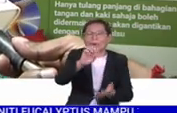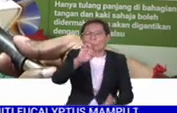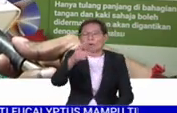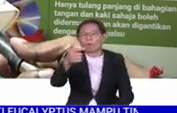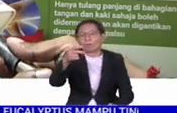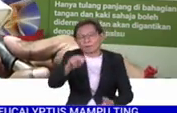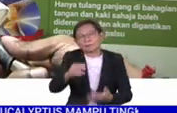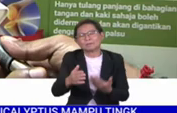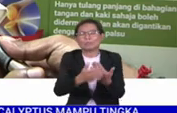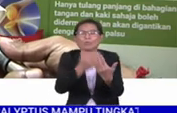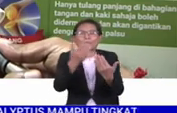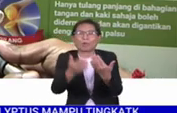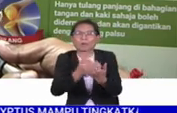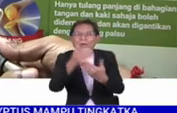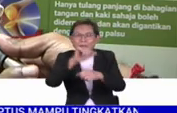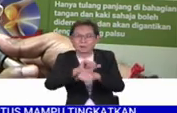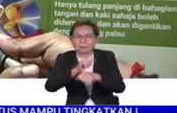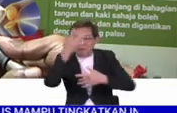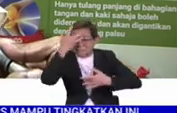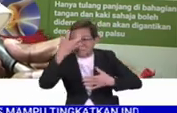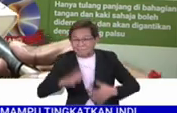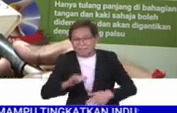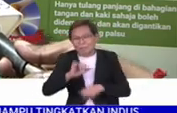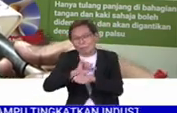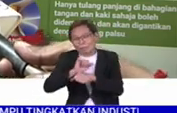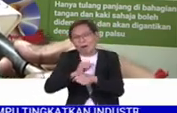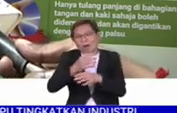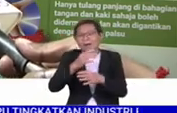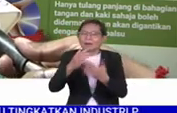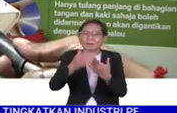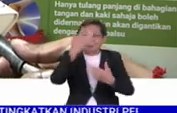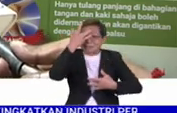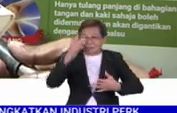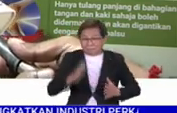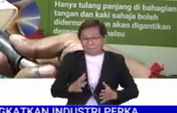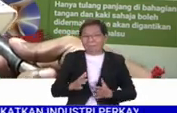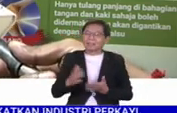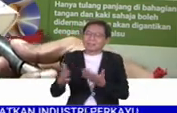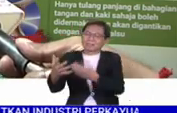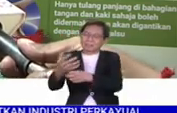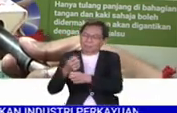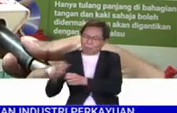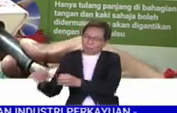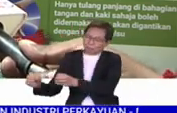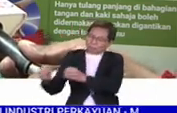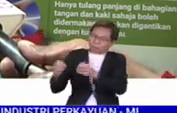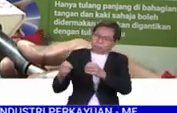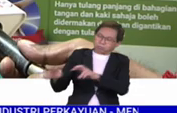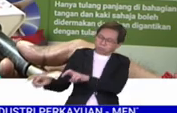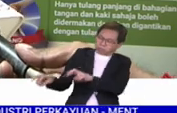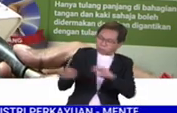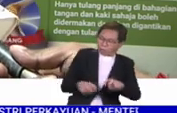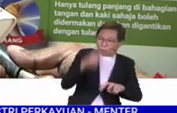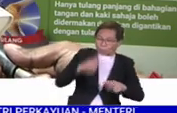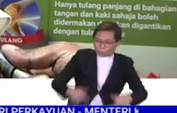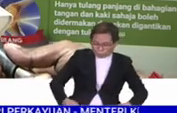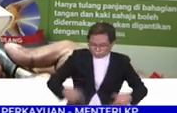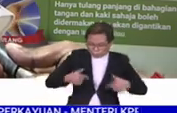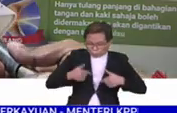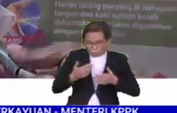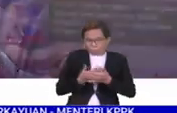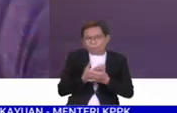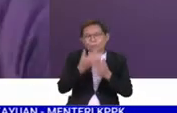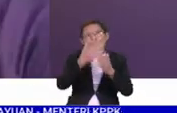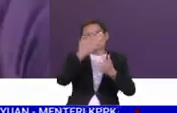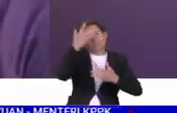kerja untuk pesakit macam saya ni dapatkan organ ke tisu ke, jadinya bagi kehidupan baru kepada pesakit tu